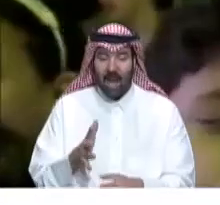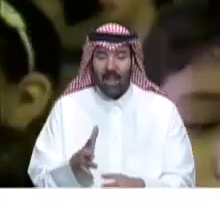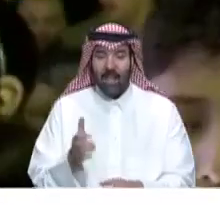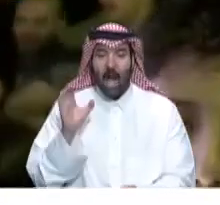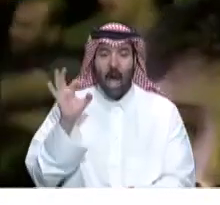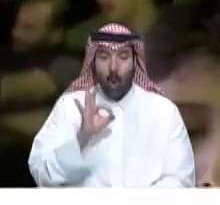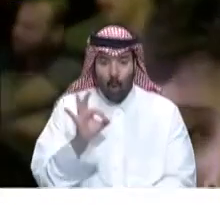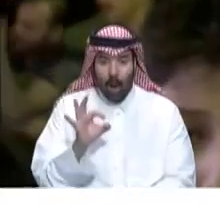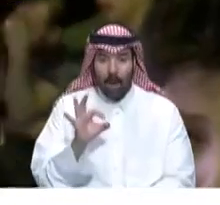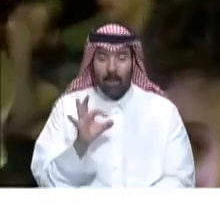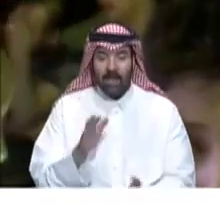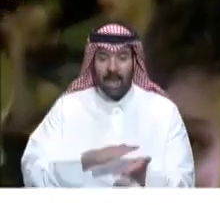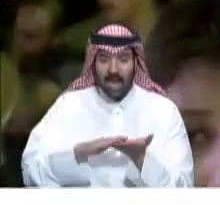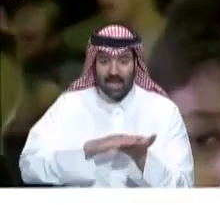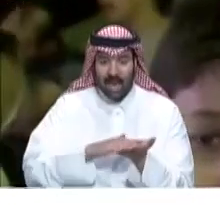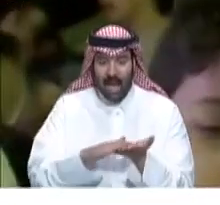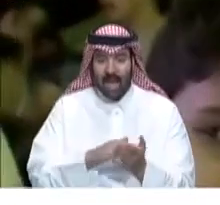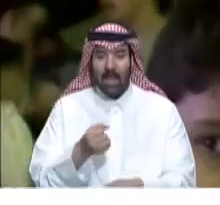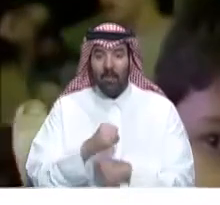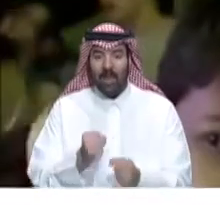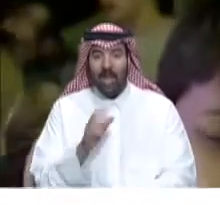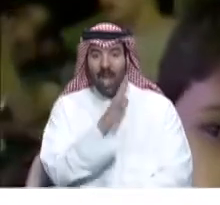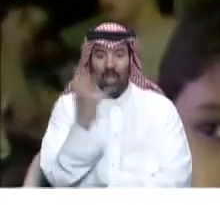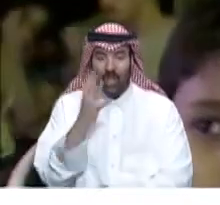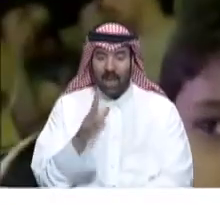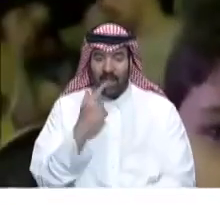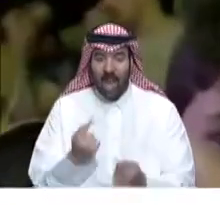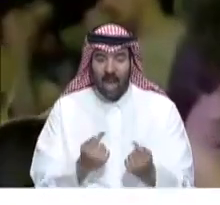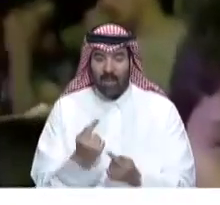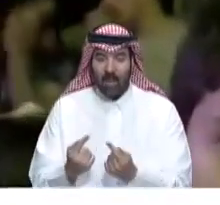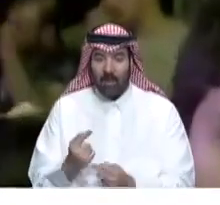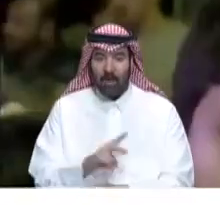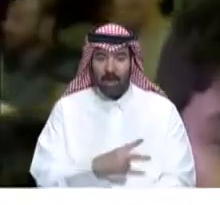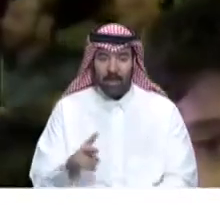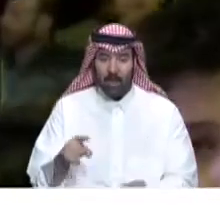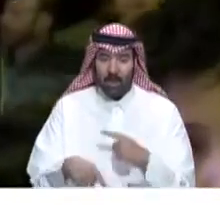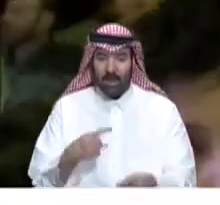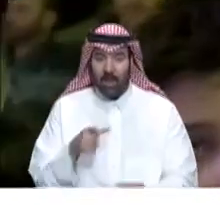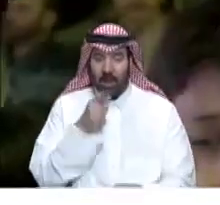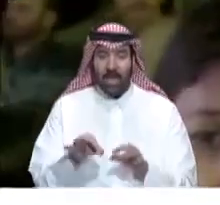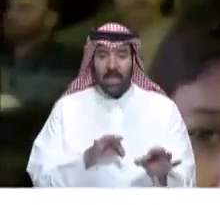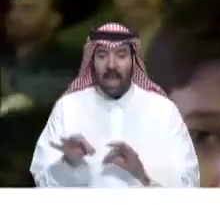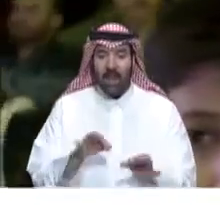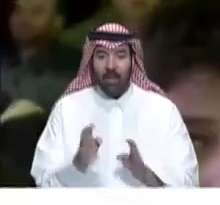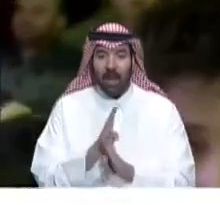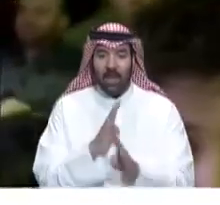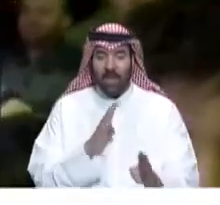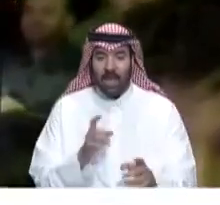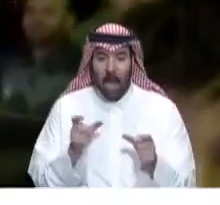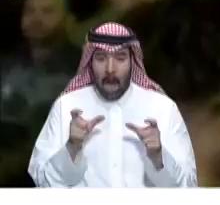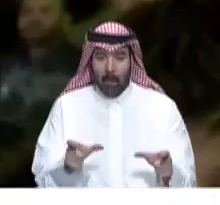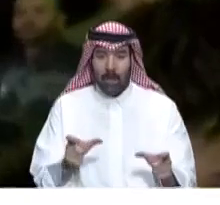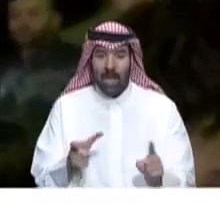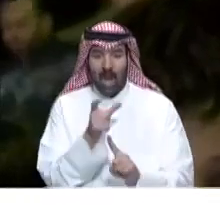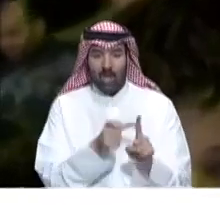الله، نصون الساحات البلدية، الأشجار، قص المسطحات. بالنسبة لتنظيم الحشود هناك حراسات أمنية